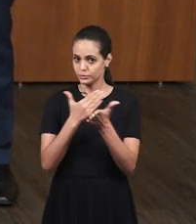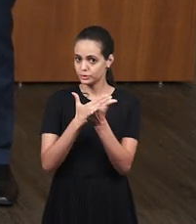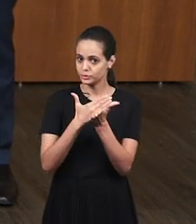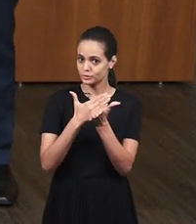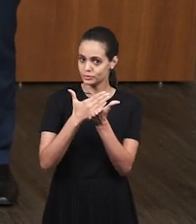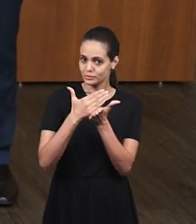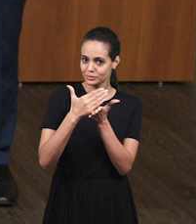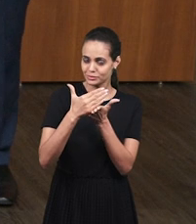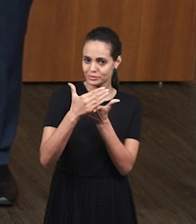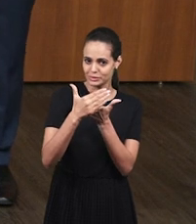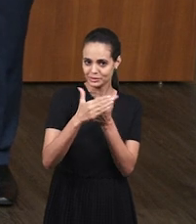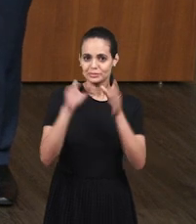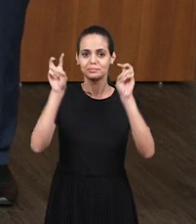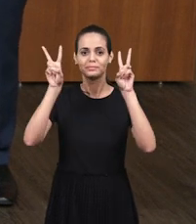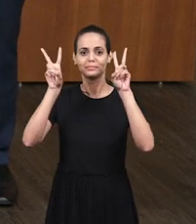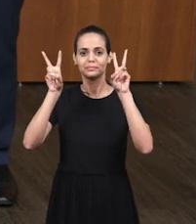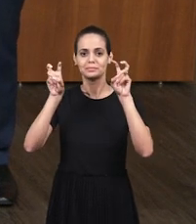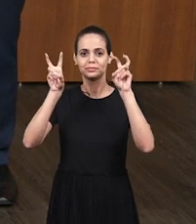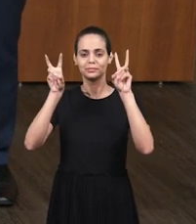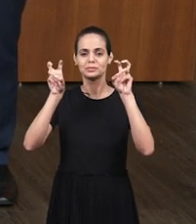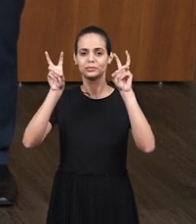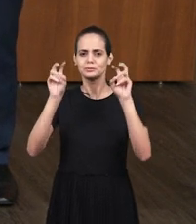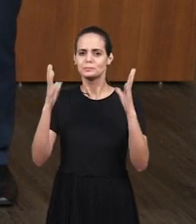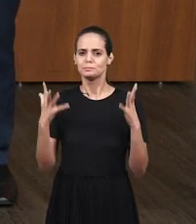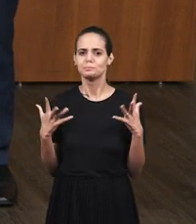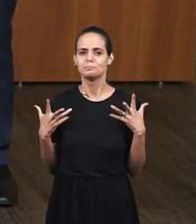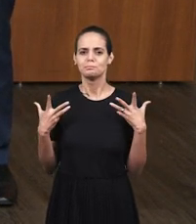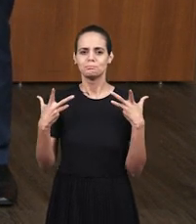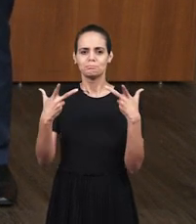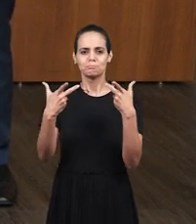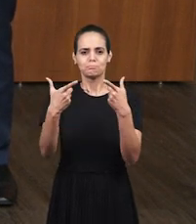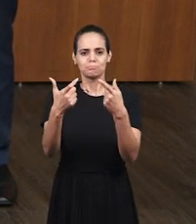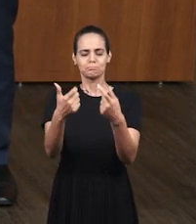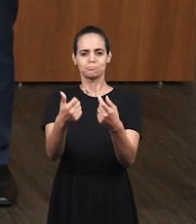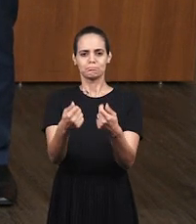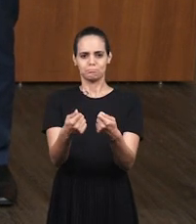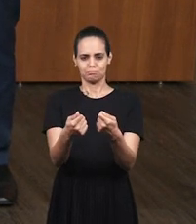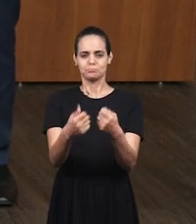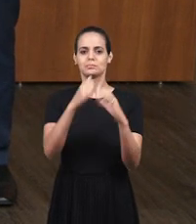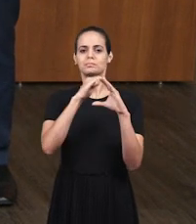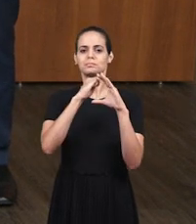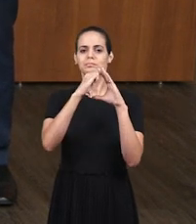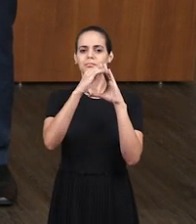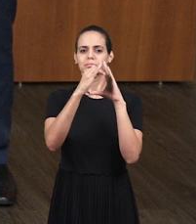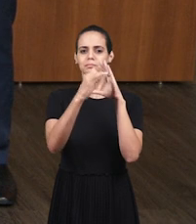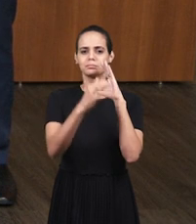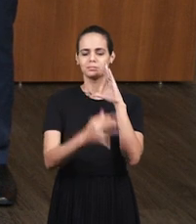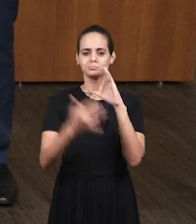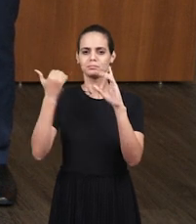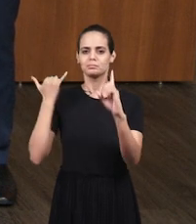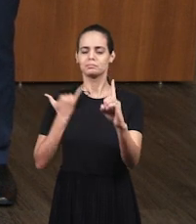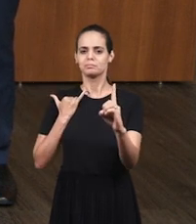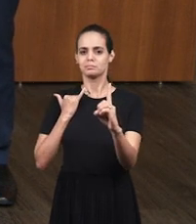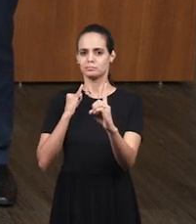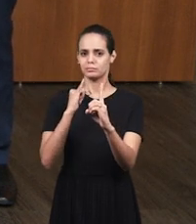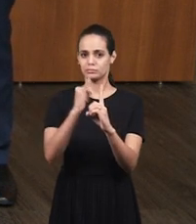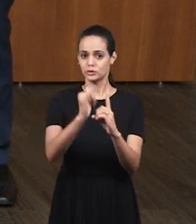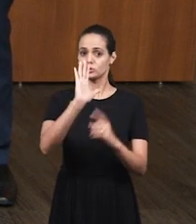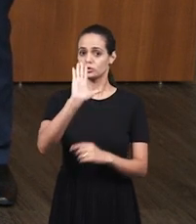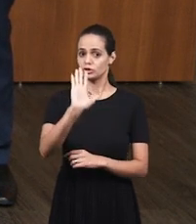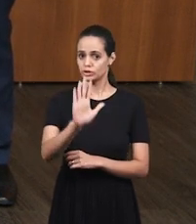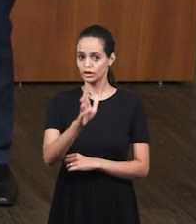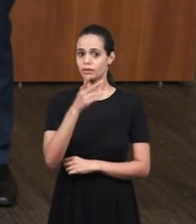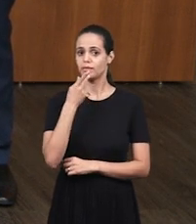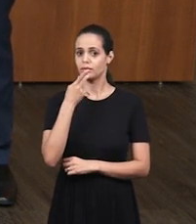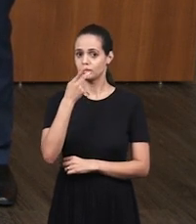Сегодня у нас было введение в эту богатую, обширную тему, пророческую тему.